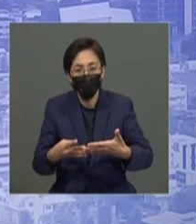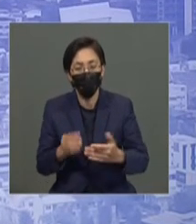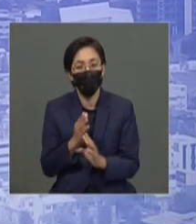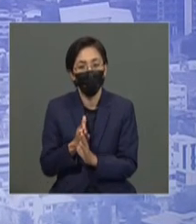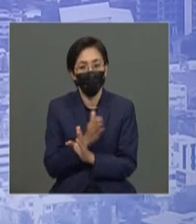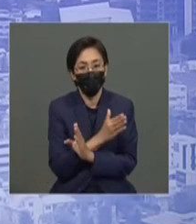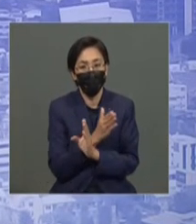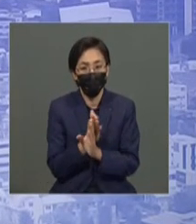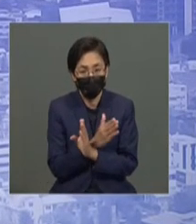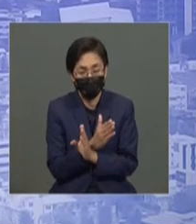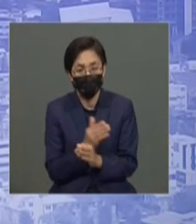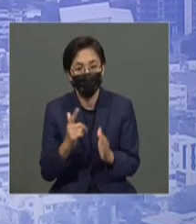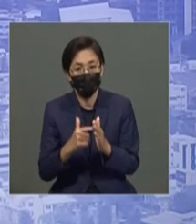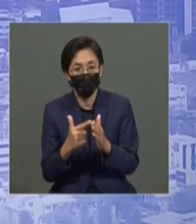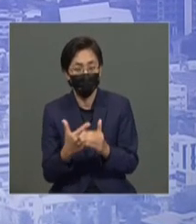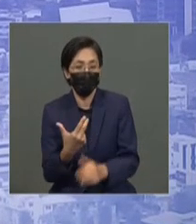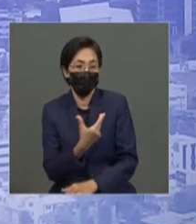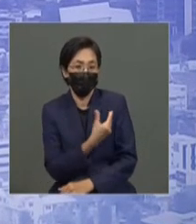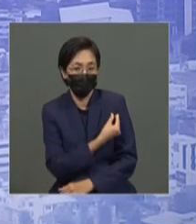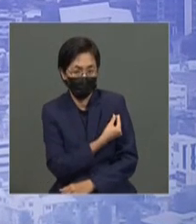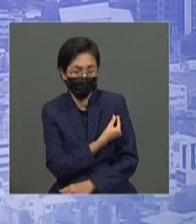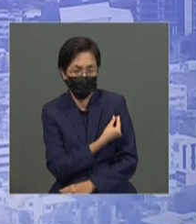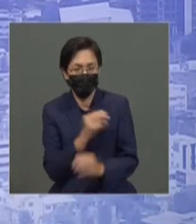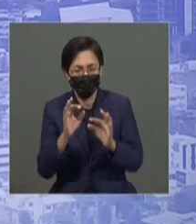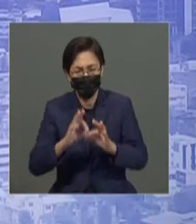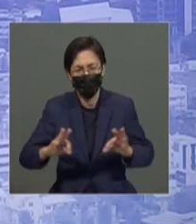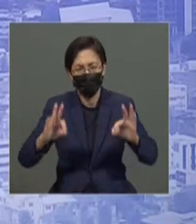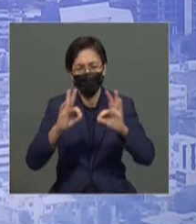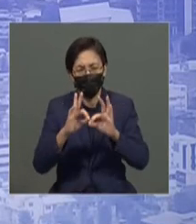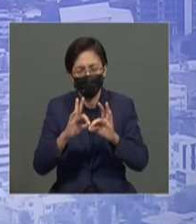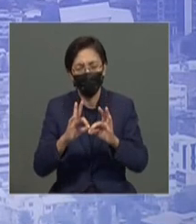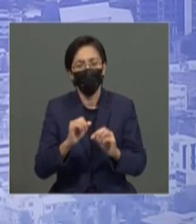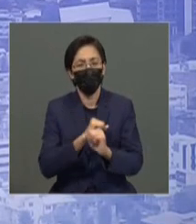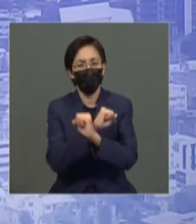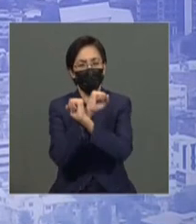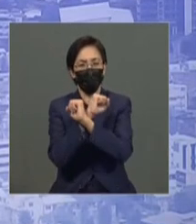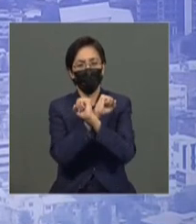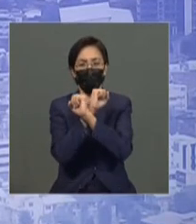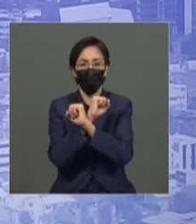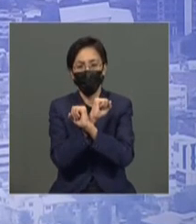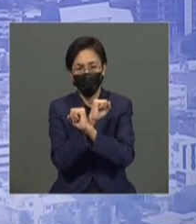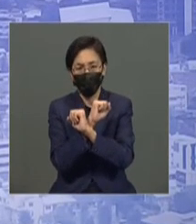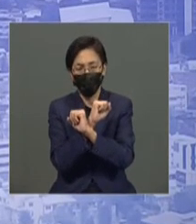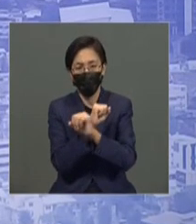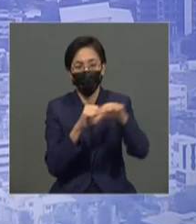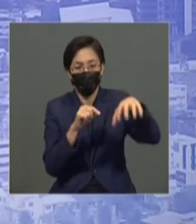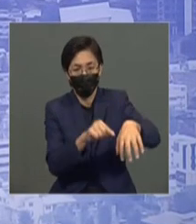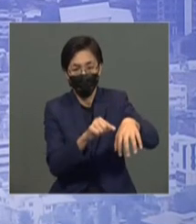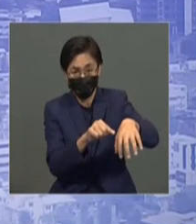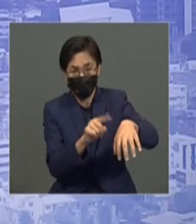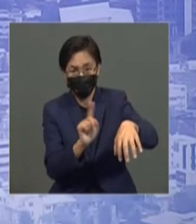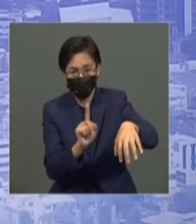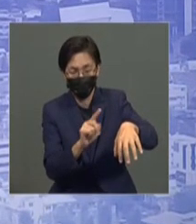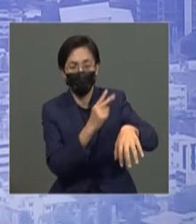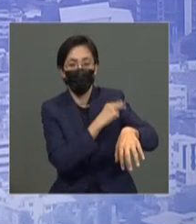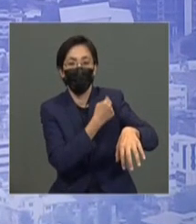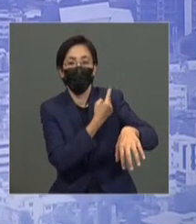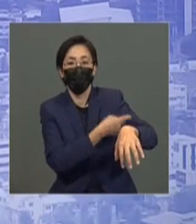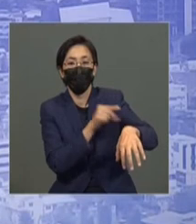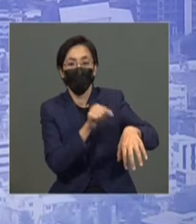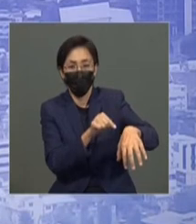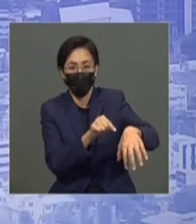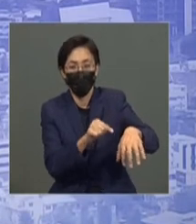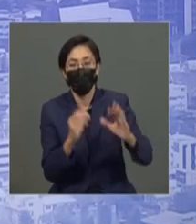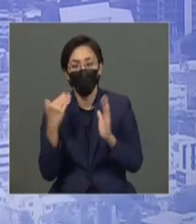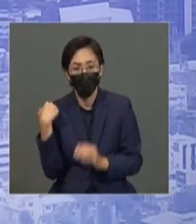านี้การฉีดยังต้องการเรื่องความปลอดภัยสูงสุดดังนั้นจะเน้นย้ำไปที่สถานที่ฉีดต้องเป็นโรงพยาบาลต้